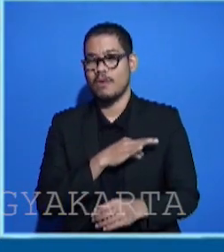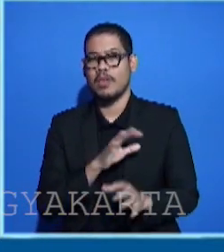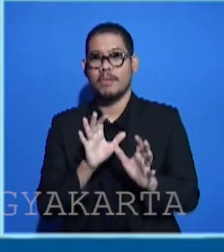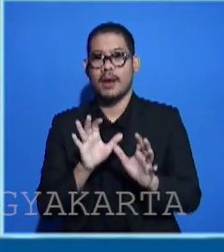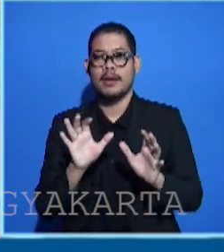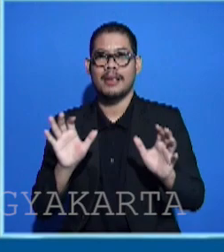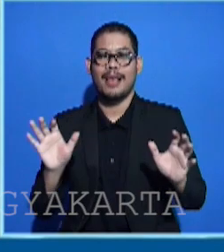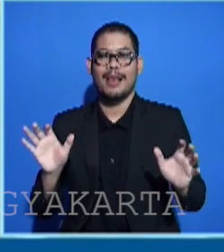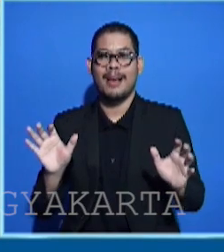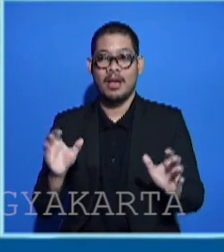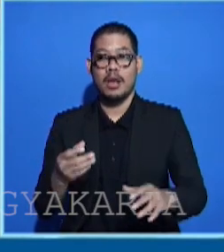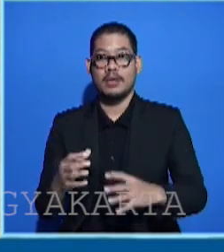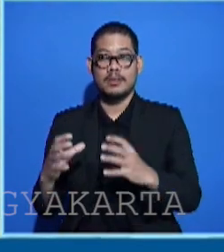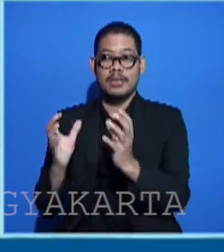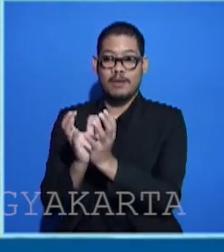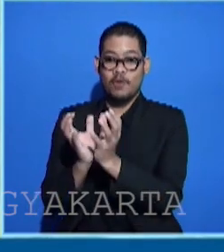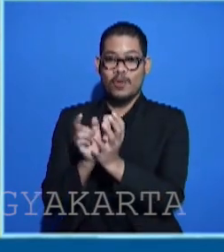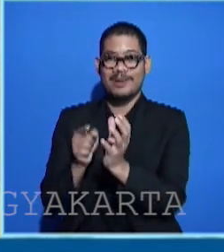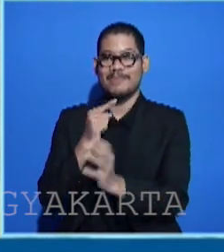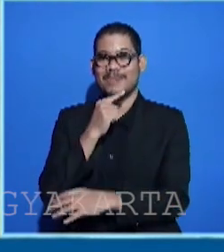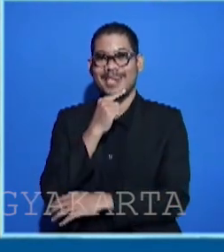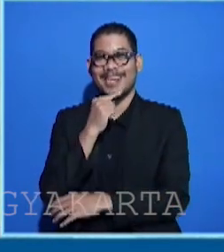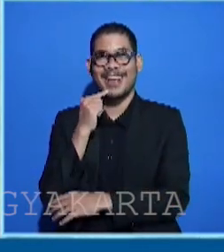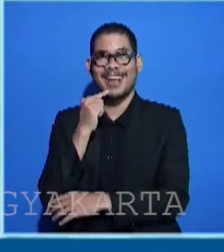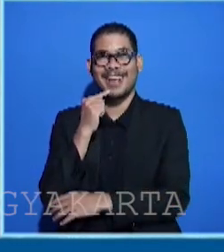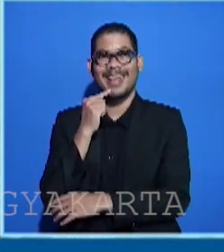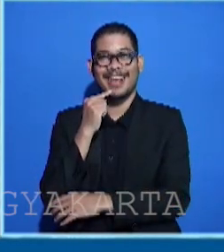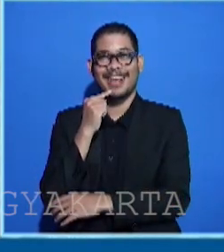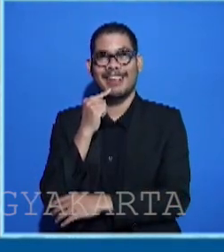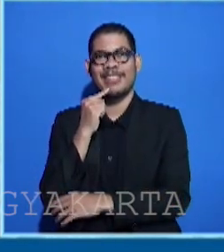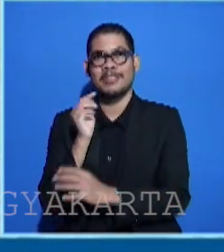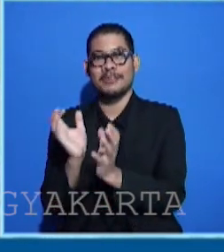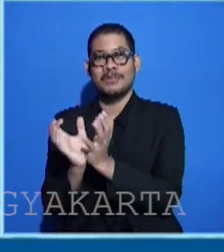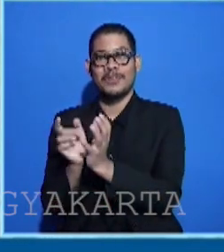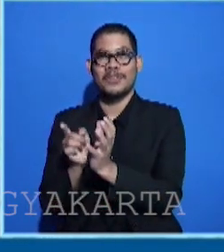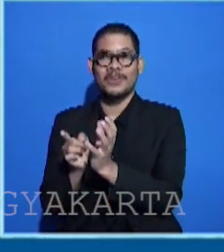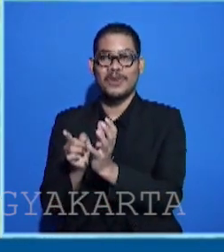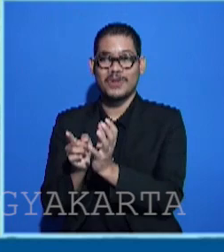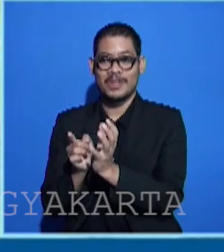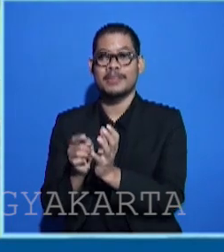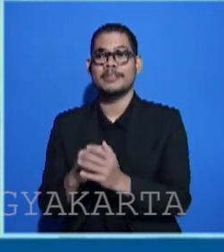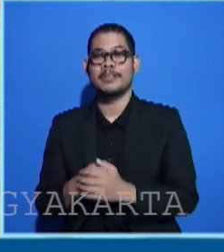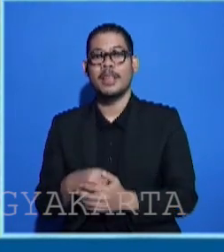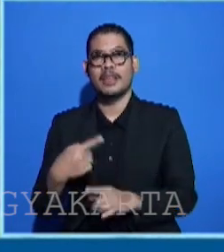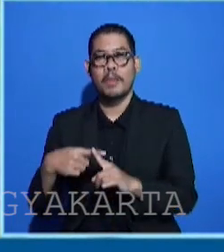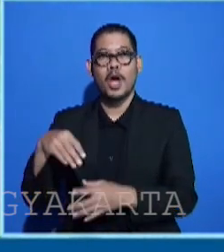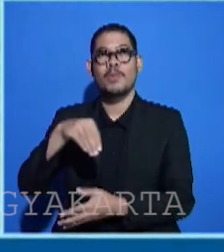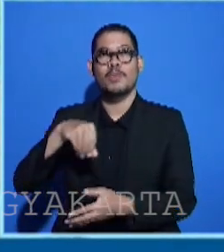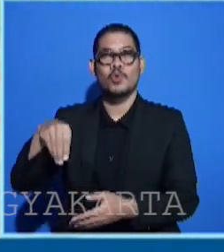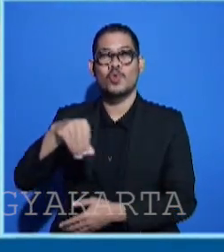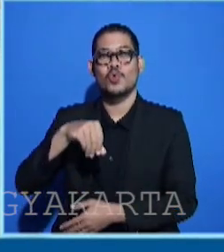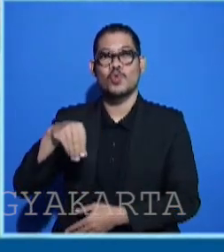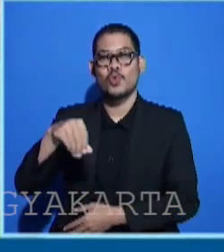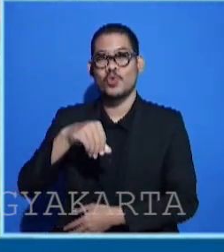Tanaman honje ingkang asring dipun sebat minangka kecombrang utawi honje kalebet taneman rempah-rempah. Taneman ingkang